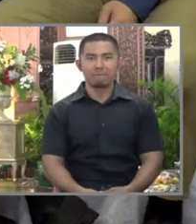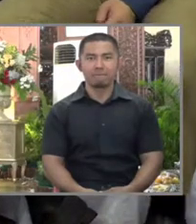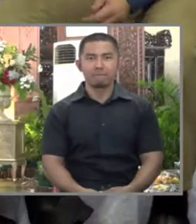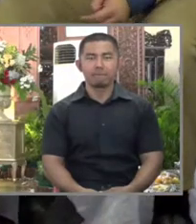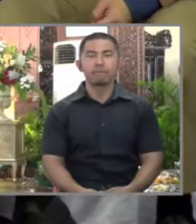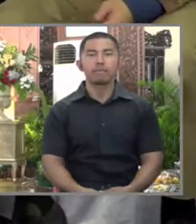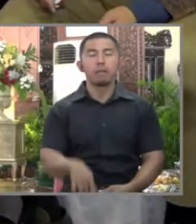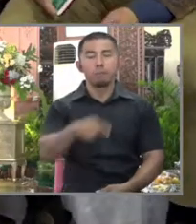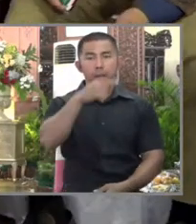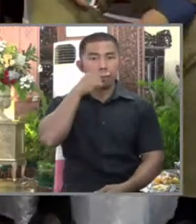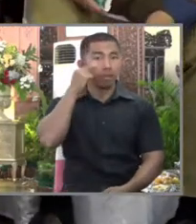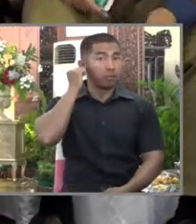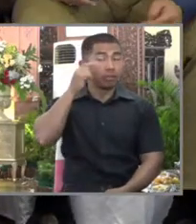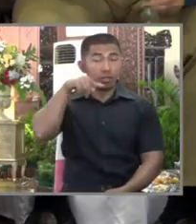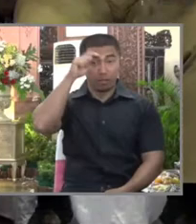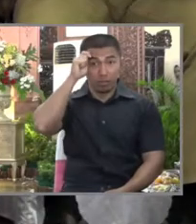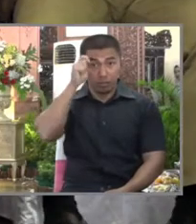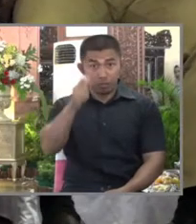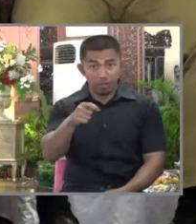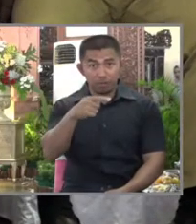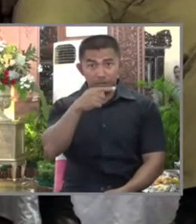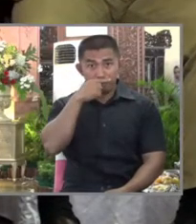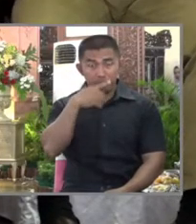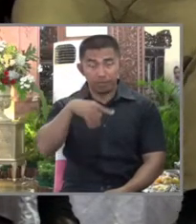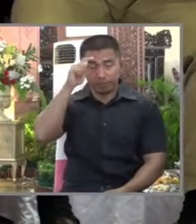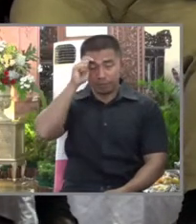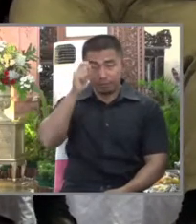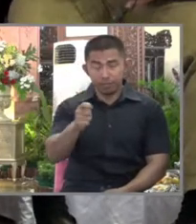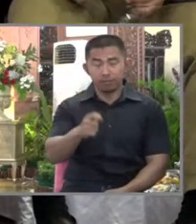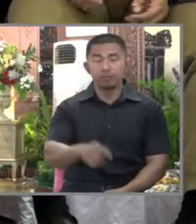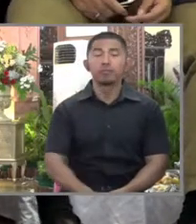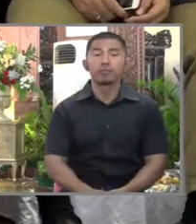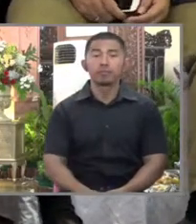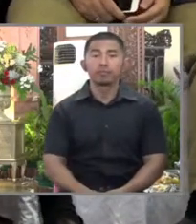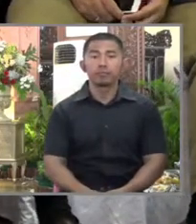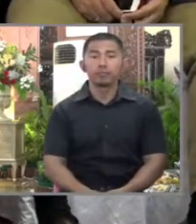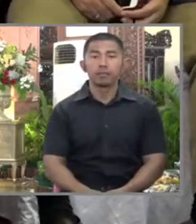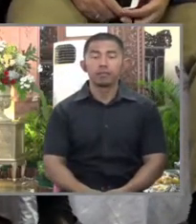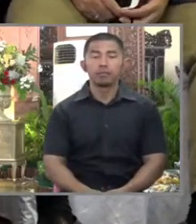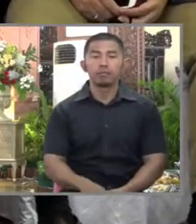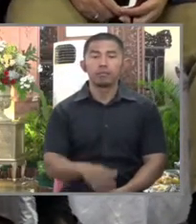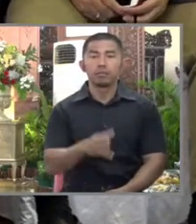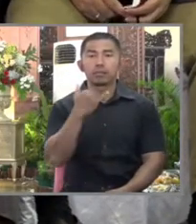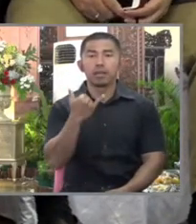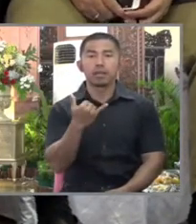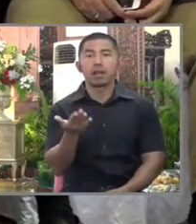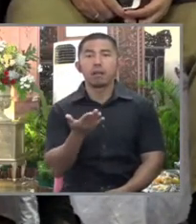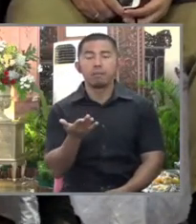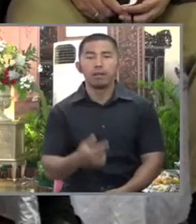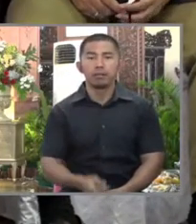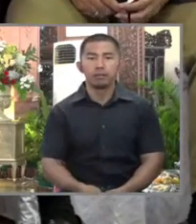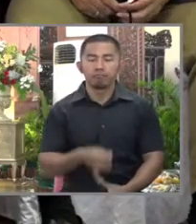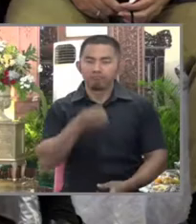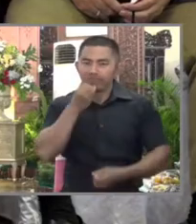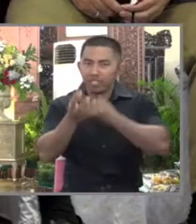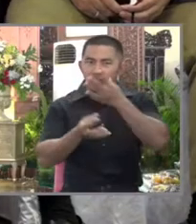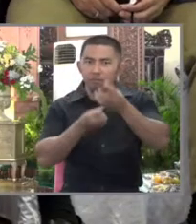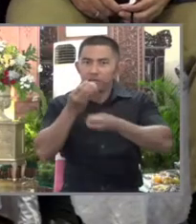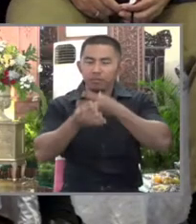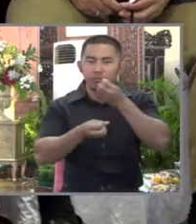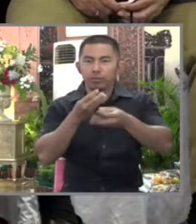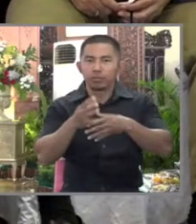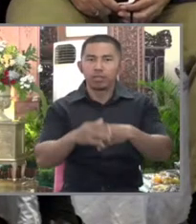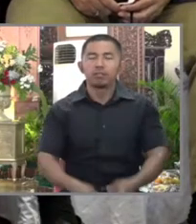Bapak dan Ibu tamu undangan hadirin yang kami hormati, selanjutnya kita ikuti bersama sambutan